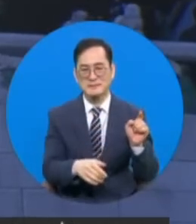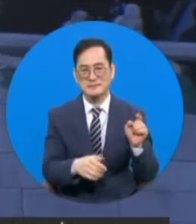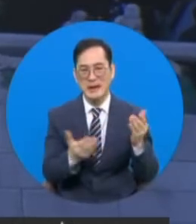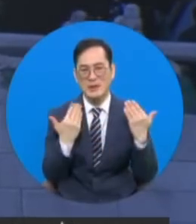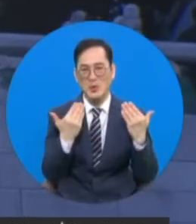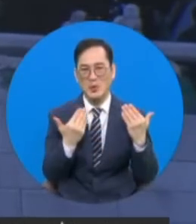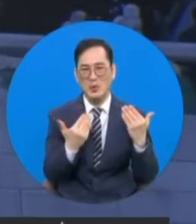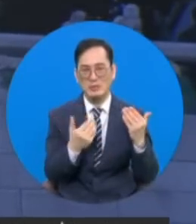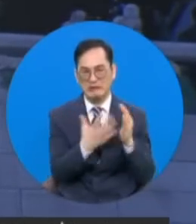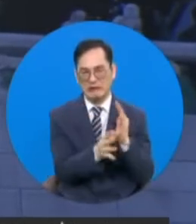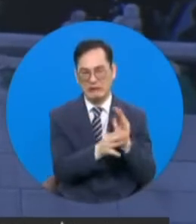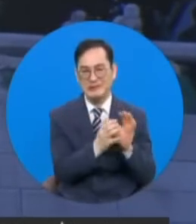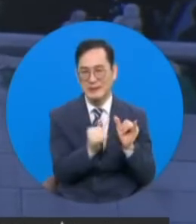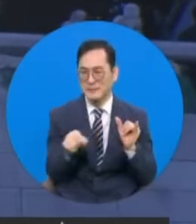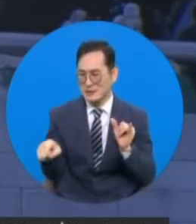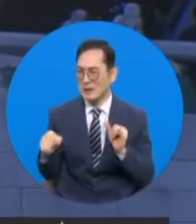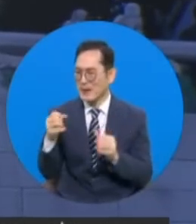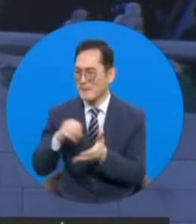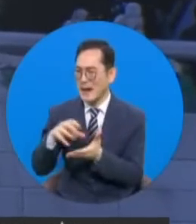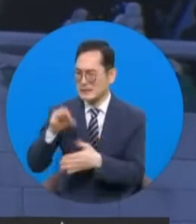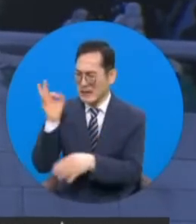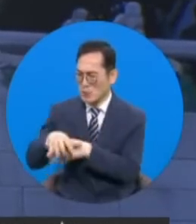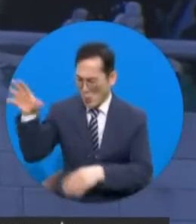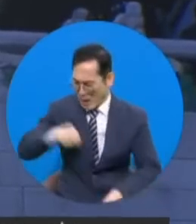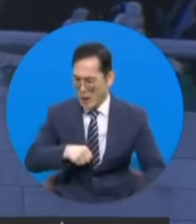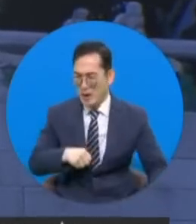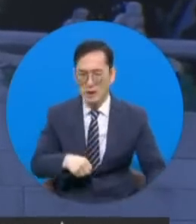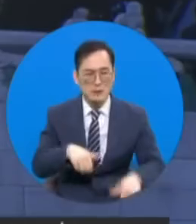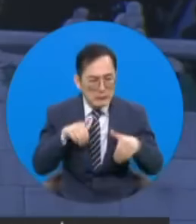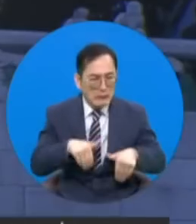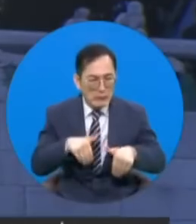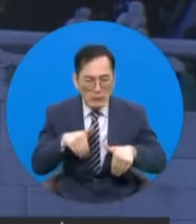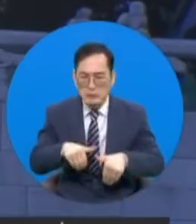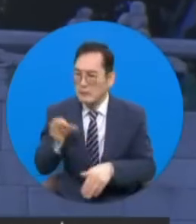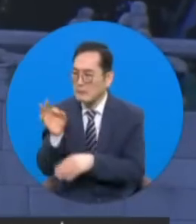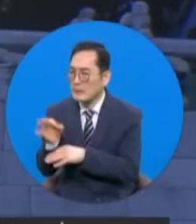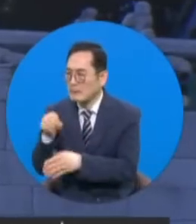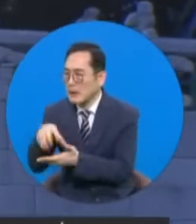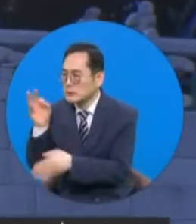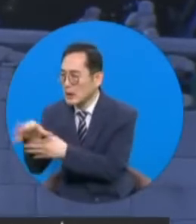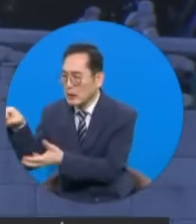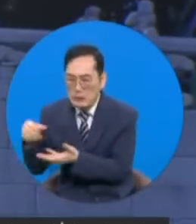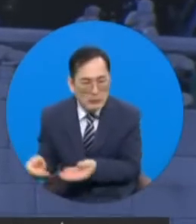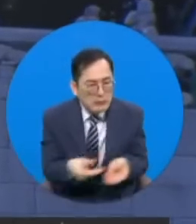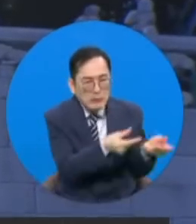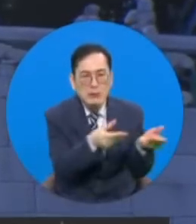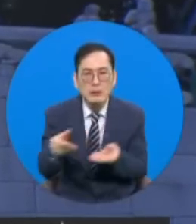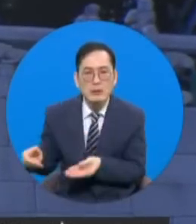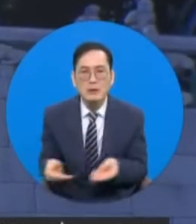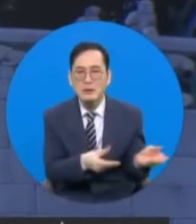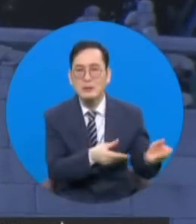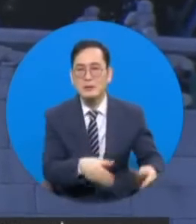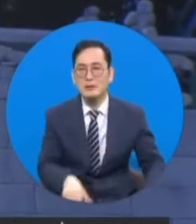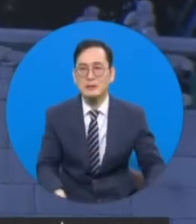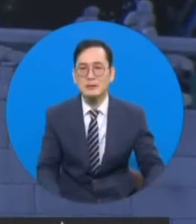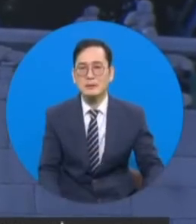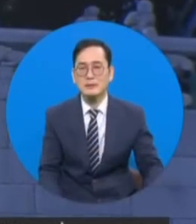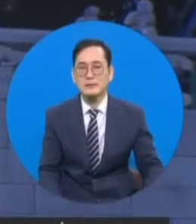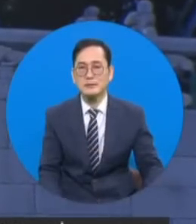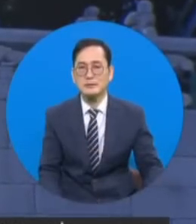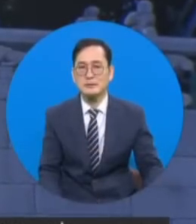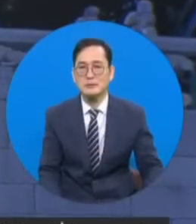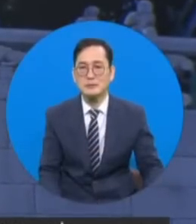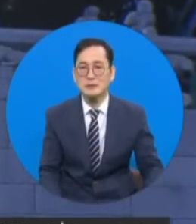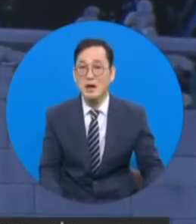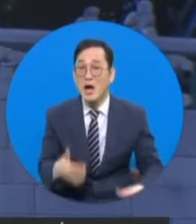동기생들한테 빵 사 오라고 했다는 셔틀인데 굉장히 이렇다면 좀 윤석열 대통령 입장에서는 모욕적인